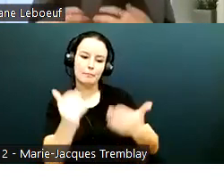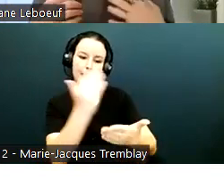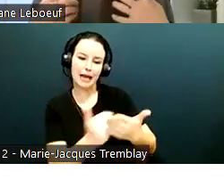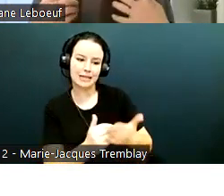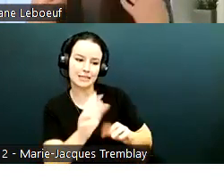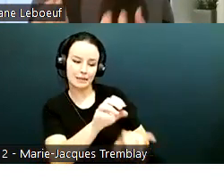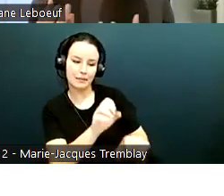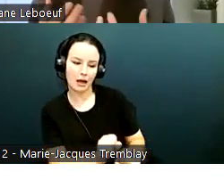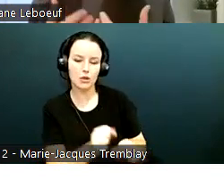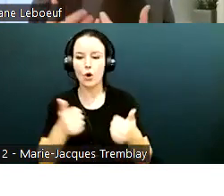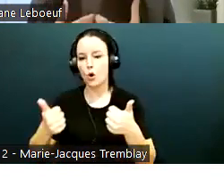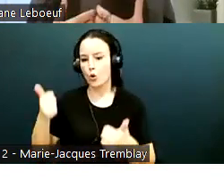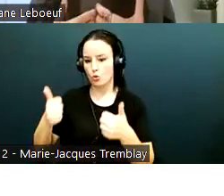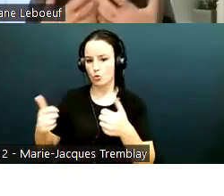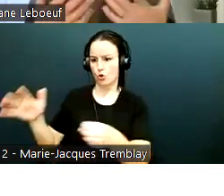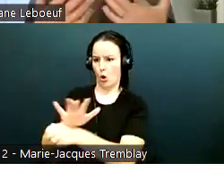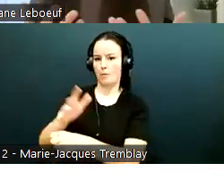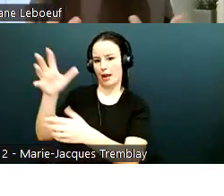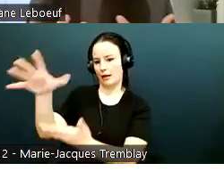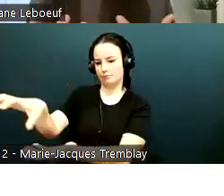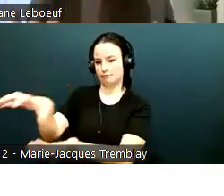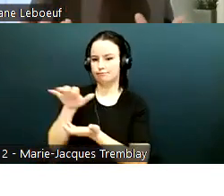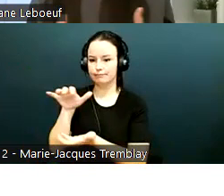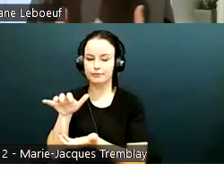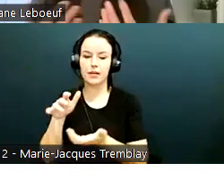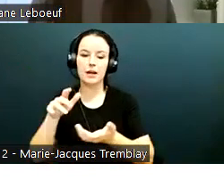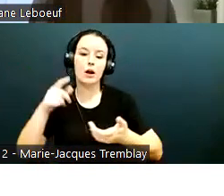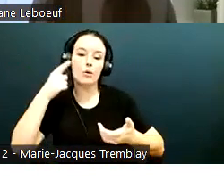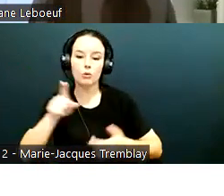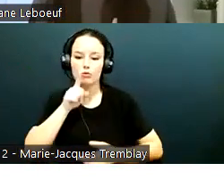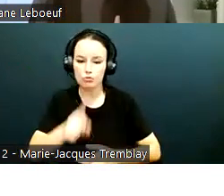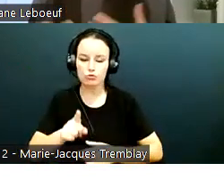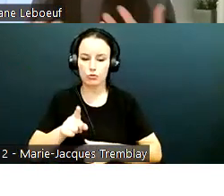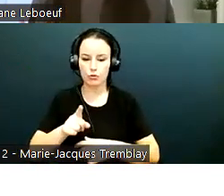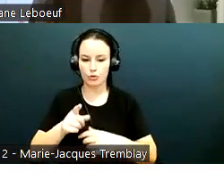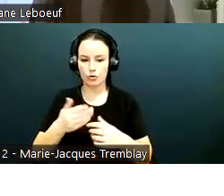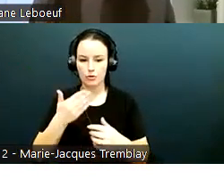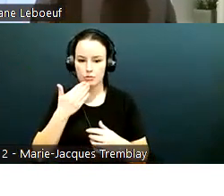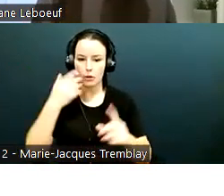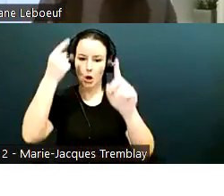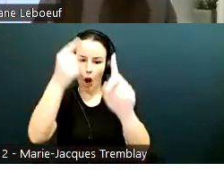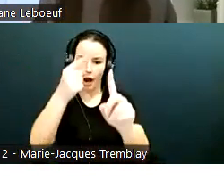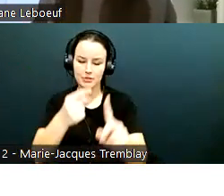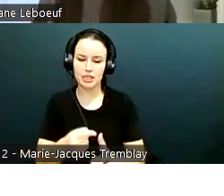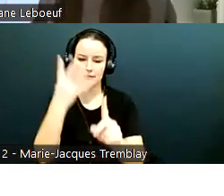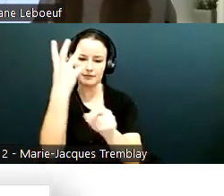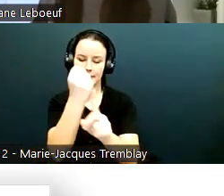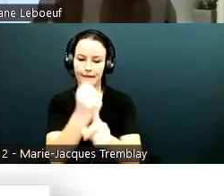que l'ensemble des modules soit implanté pour qu'il y ait vraiment une atteinte optimale des